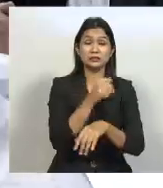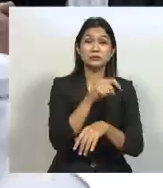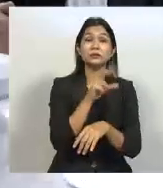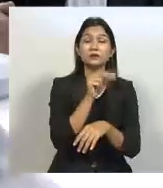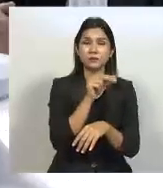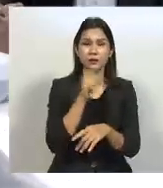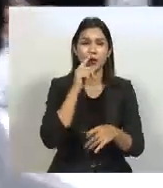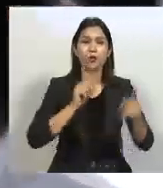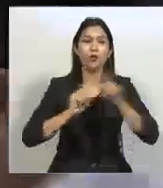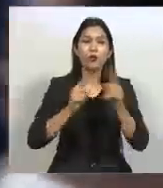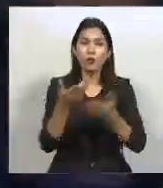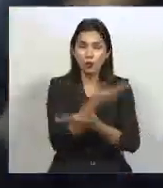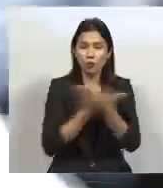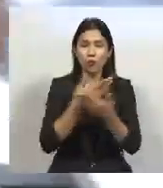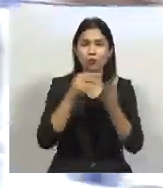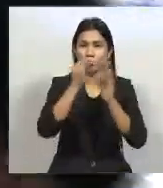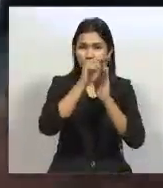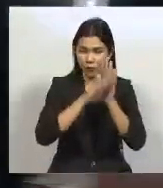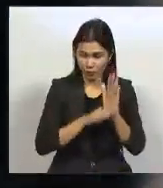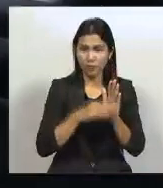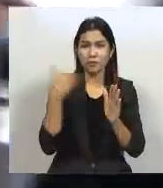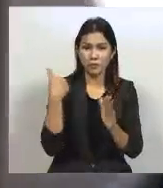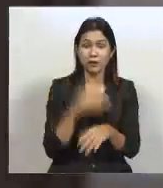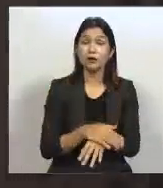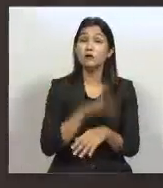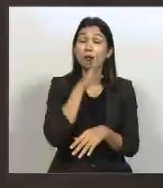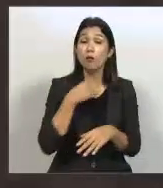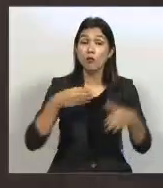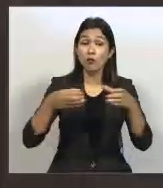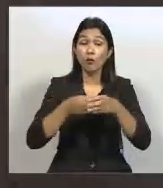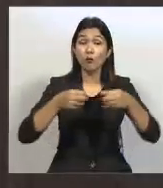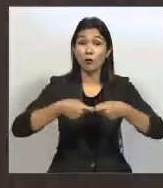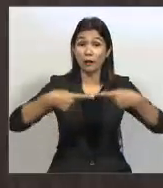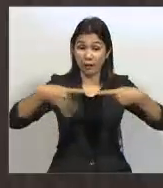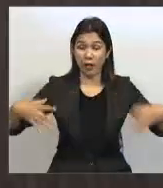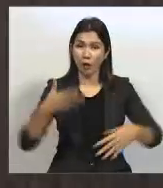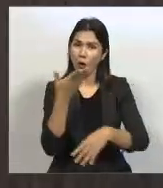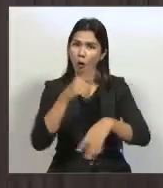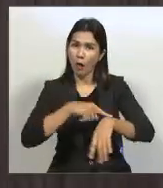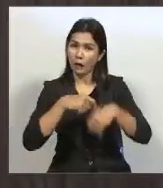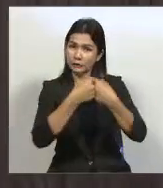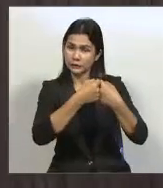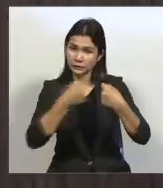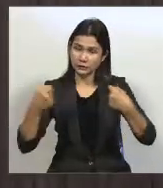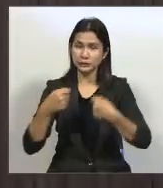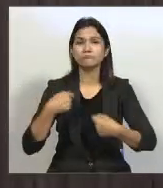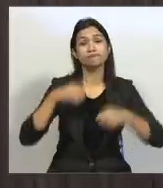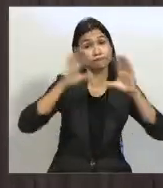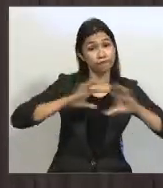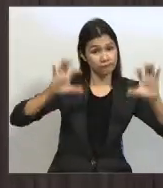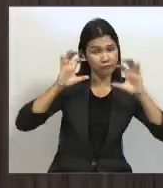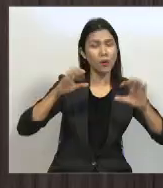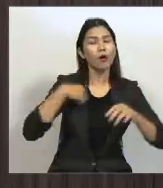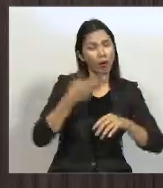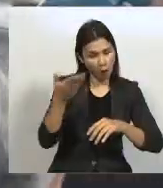พูดคุยในเรื่องของรายละเอียดกันอีกครั้งซึ่งหากทางฝ่ายค้านขอเวลาอภิปรายเพิ่มเติมทางฝ่ายรัฐบาลเอง